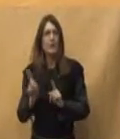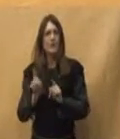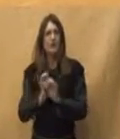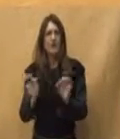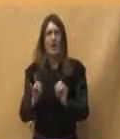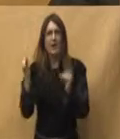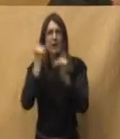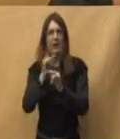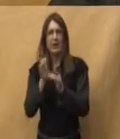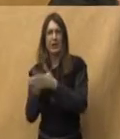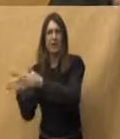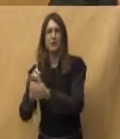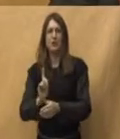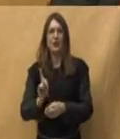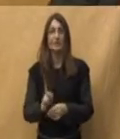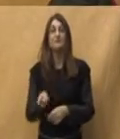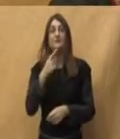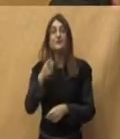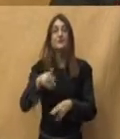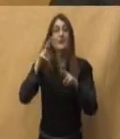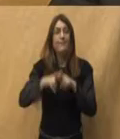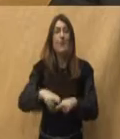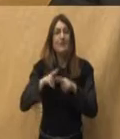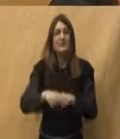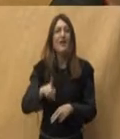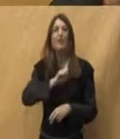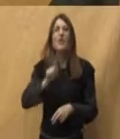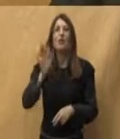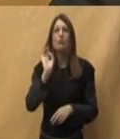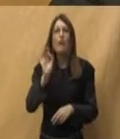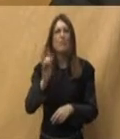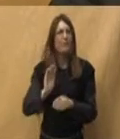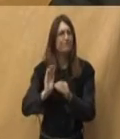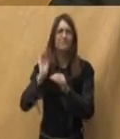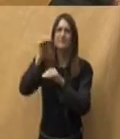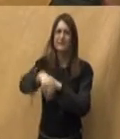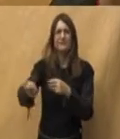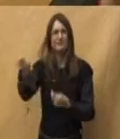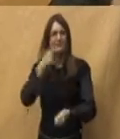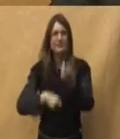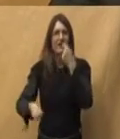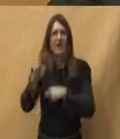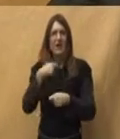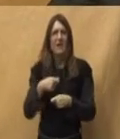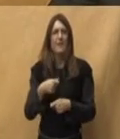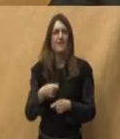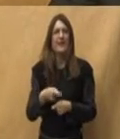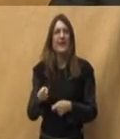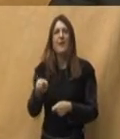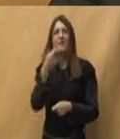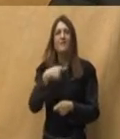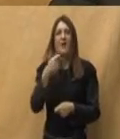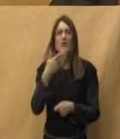redu. Da. Ovako, jedna od posljedica nepravilne prehrane, pretjerane prehrane, ali i